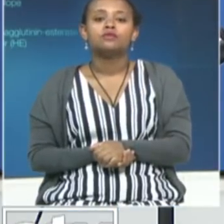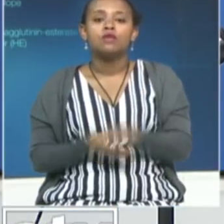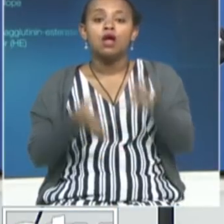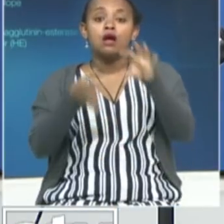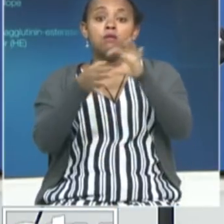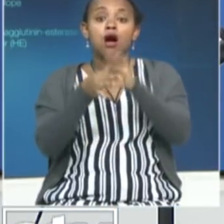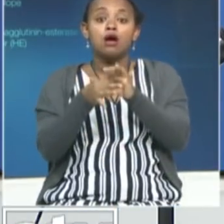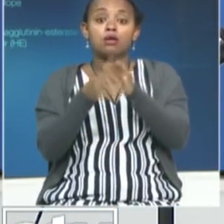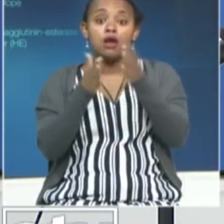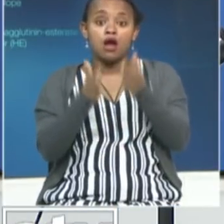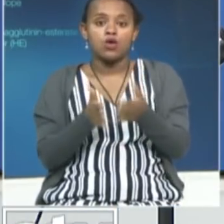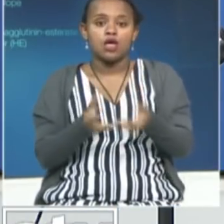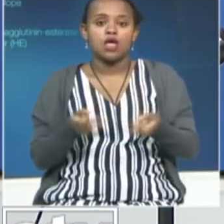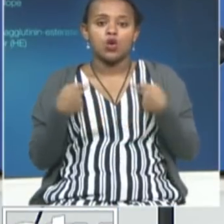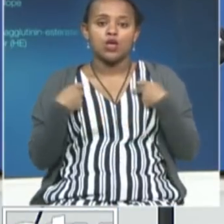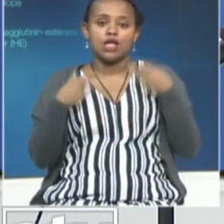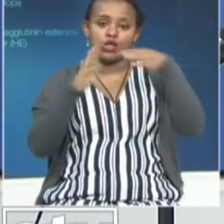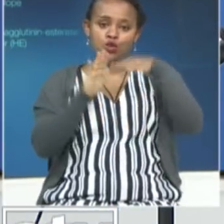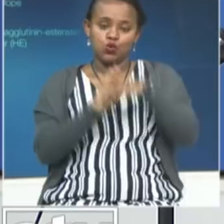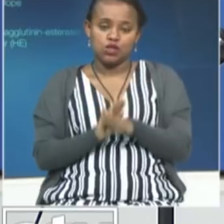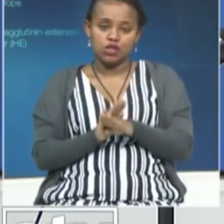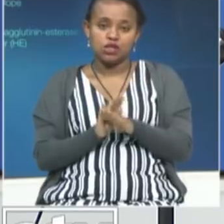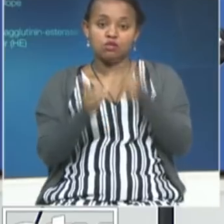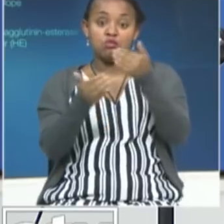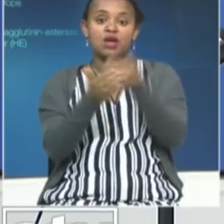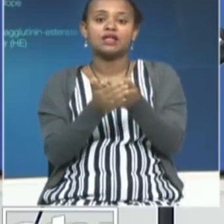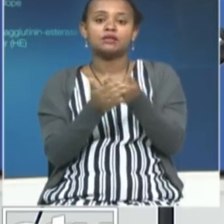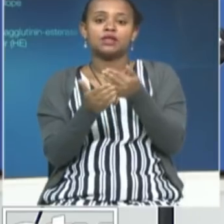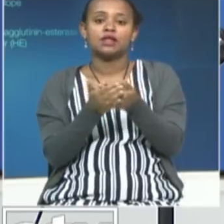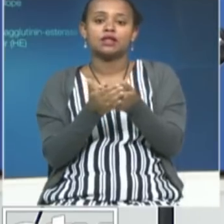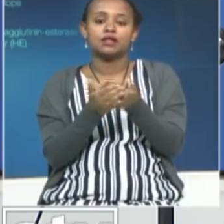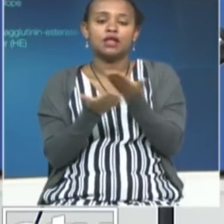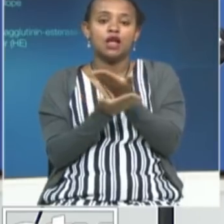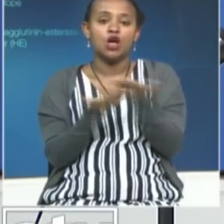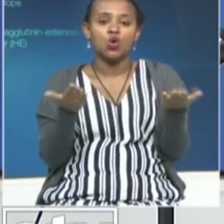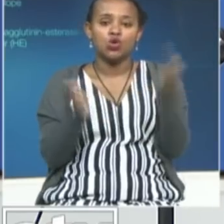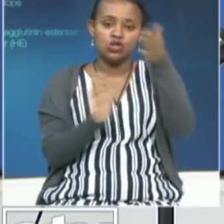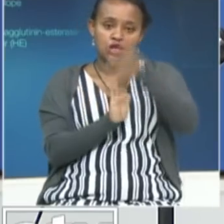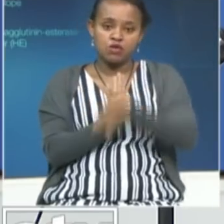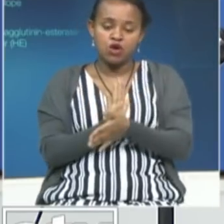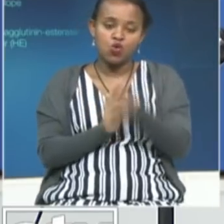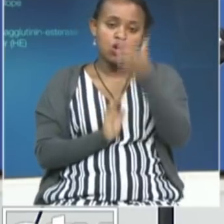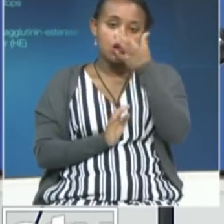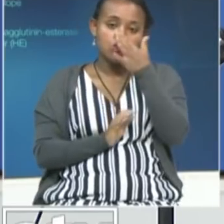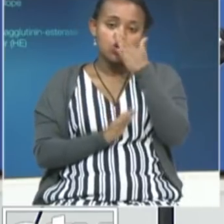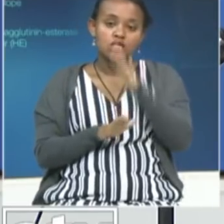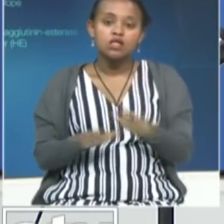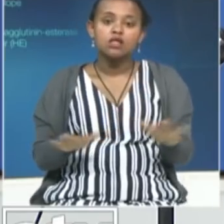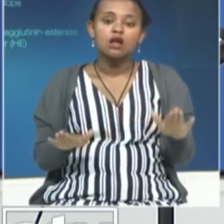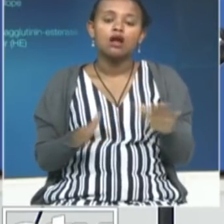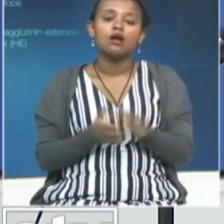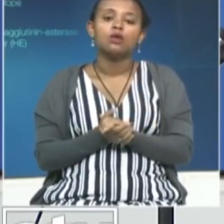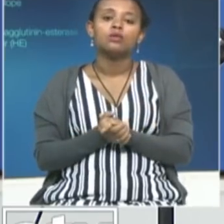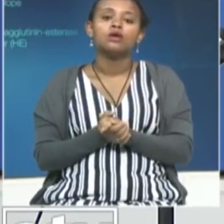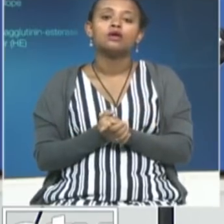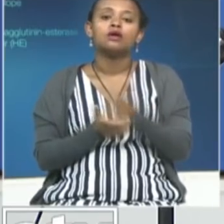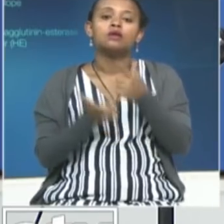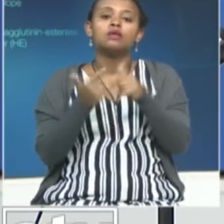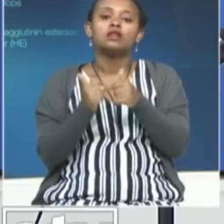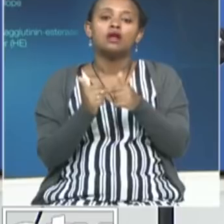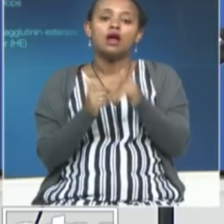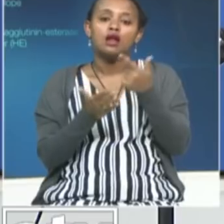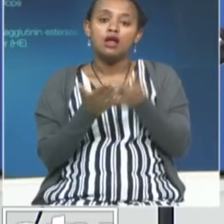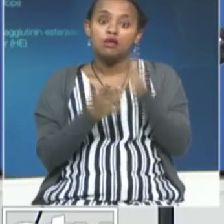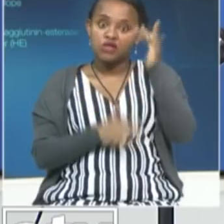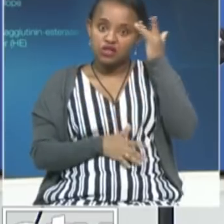ማህበራዊ ህይወታችን ውስጥ በቅርብ ርቀት ነገሮችን የመከወን ልምዱን ስናዳብር መጥተናል። አሁን ይሄ በሽታ